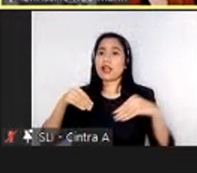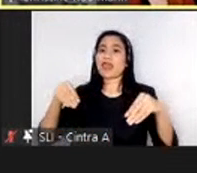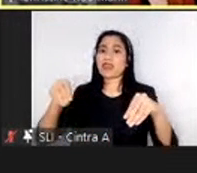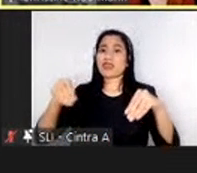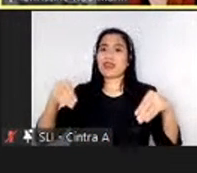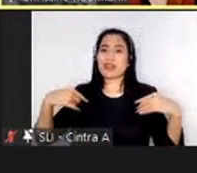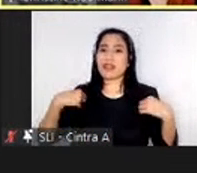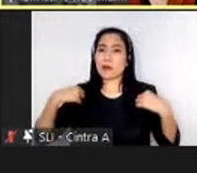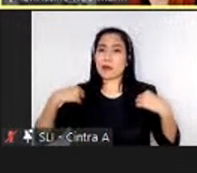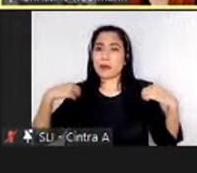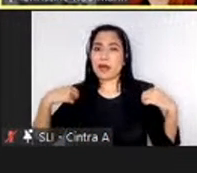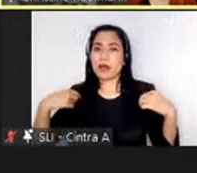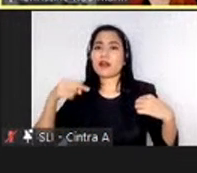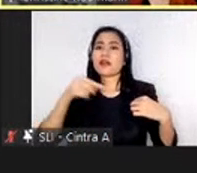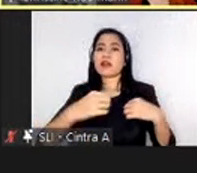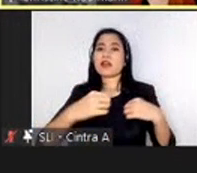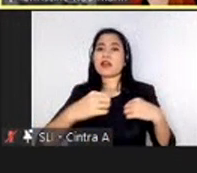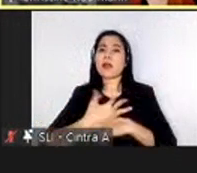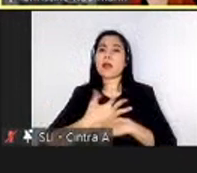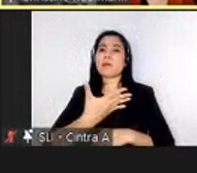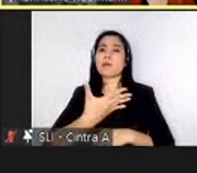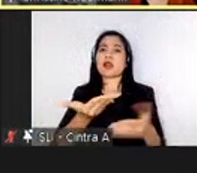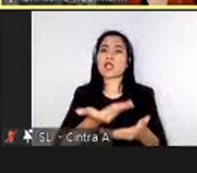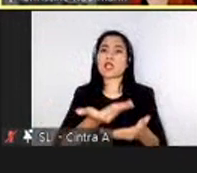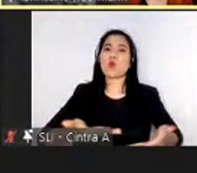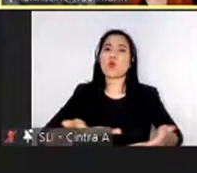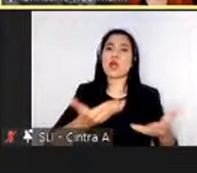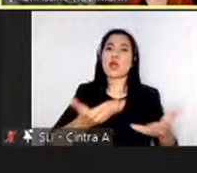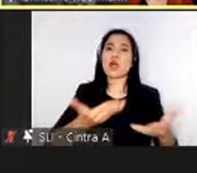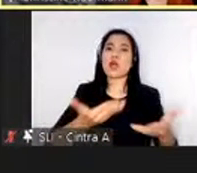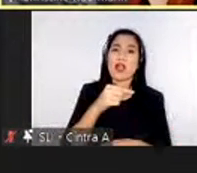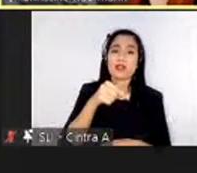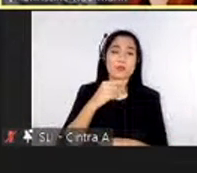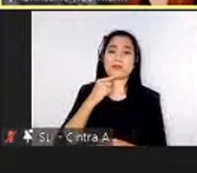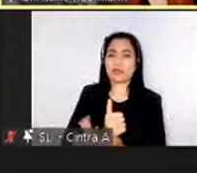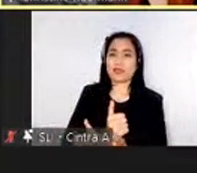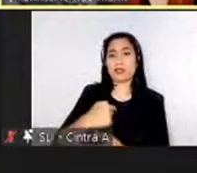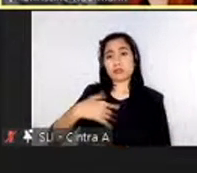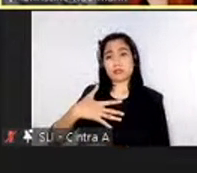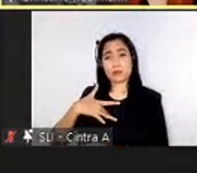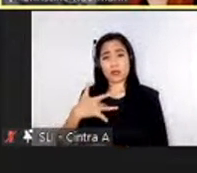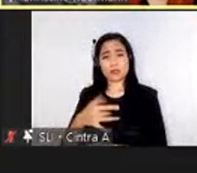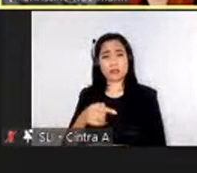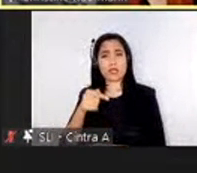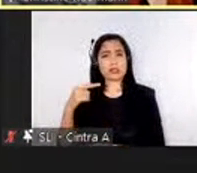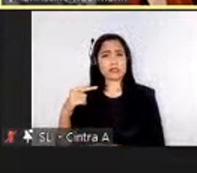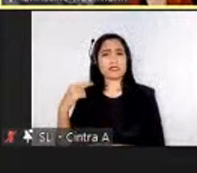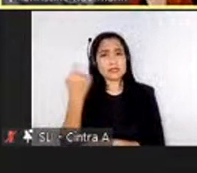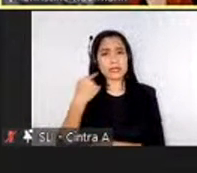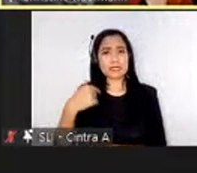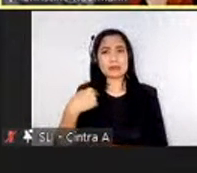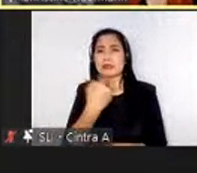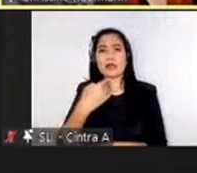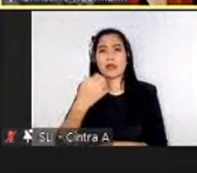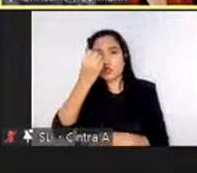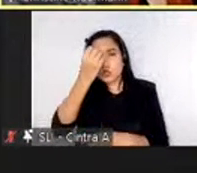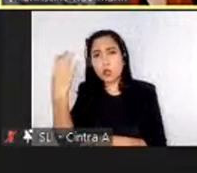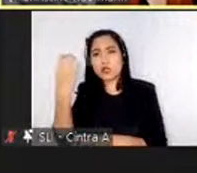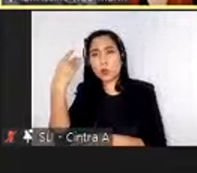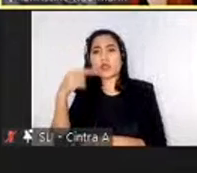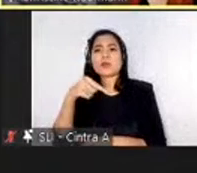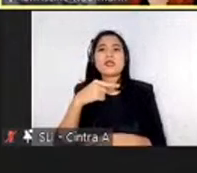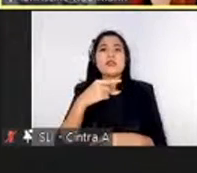lingkungan menjadi satu hal yang sangat penting dan saya rasa ini seringkiali kita abaikan dalam perdebatan yang terjadi